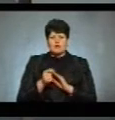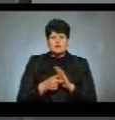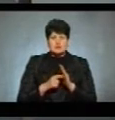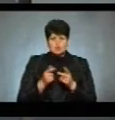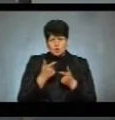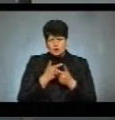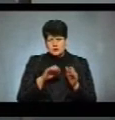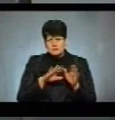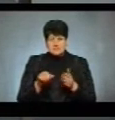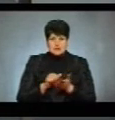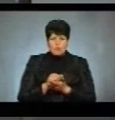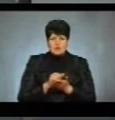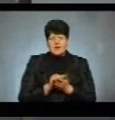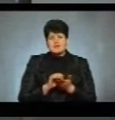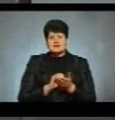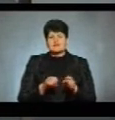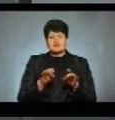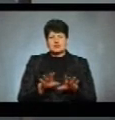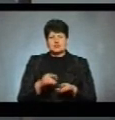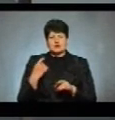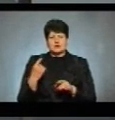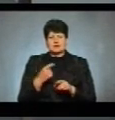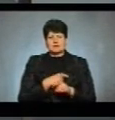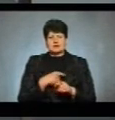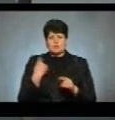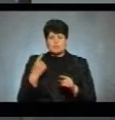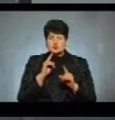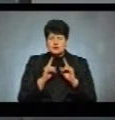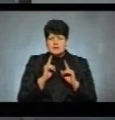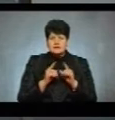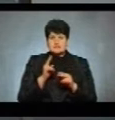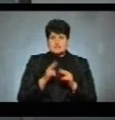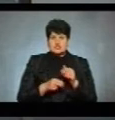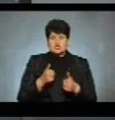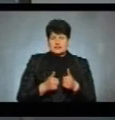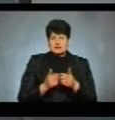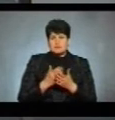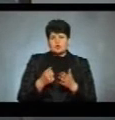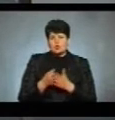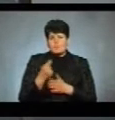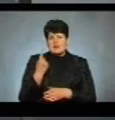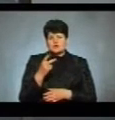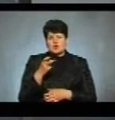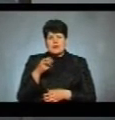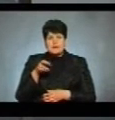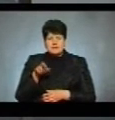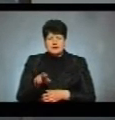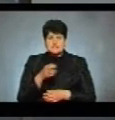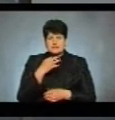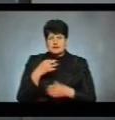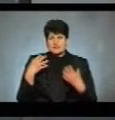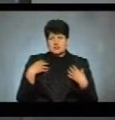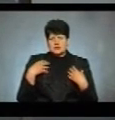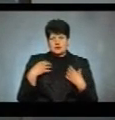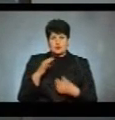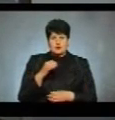після публікації рішення депутатів облради. Завершити тендери мають приблизно до 1 липня, повідомила начальник обласного управління освіти